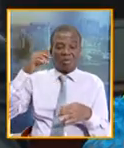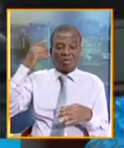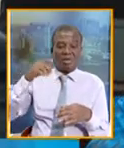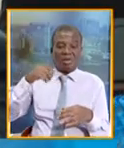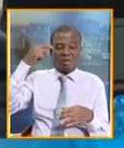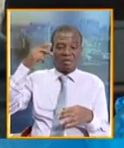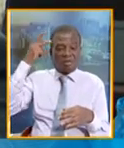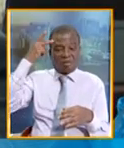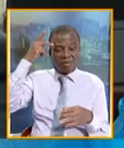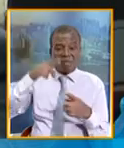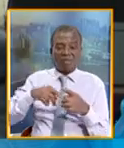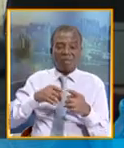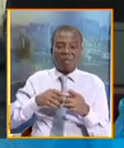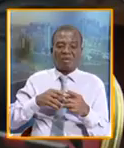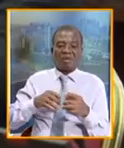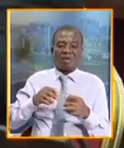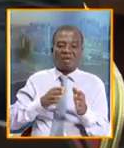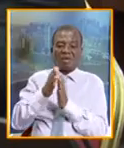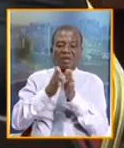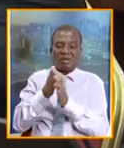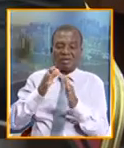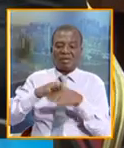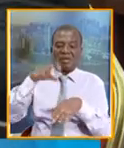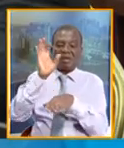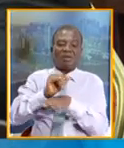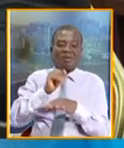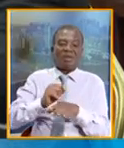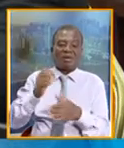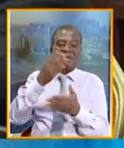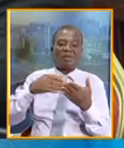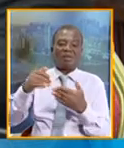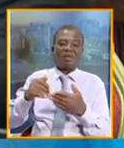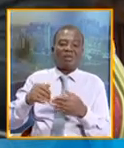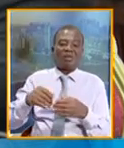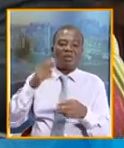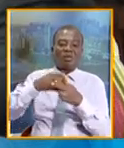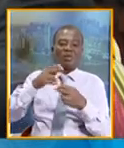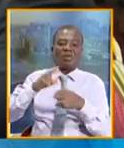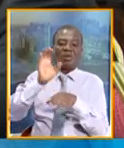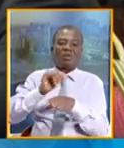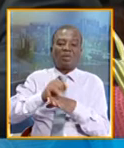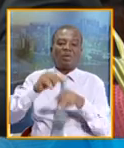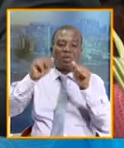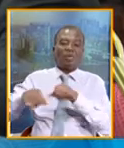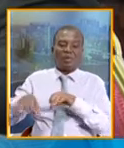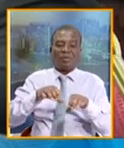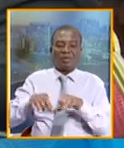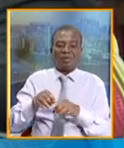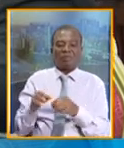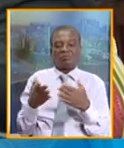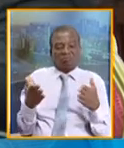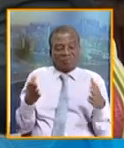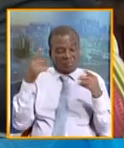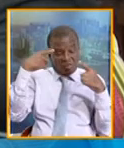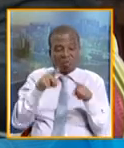faut penser à l'intérêt de la Côte d'Ivoire. Quelles que soient les situations, au nom de la Côte d'Ivoire, on peut faire des